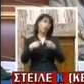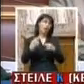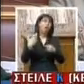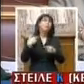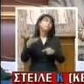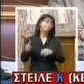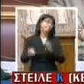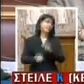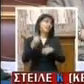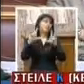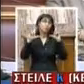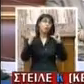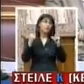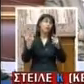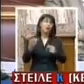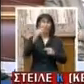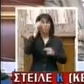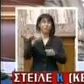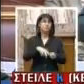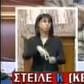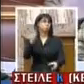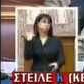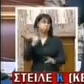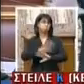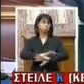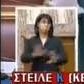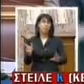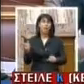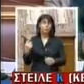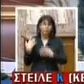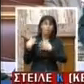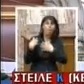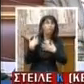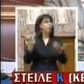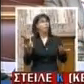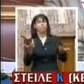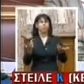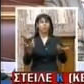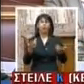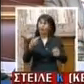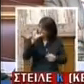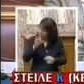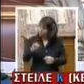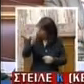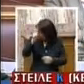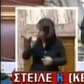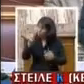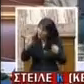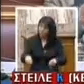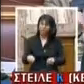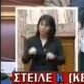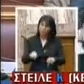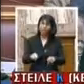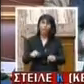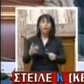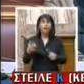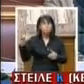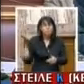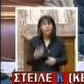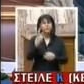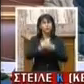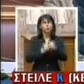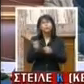ο Καραμαλής, ο κ. Καραμαλής σηκώθηκε και έφυγε και εσείς βρεθήκατε με την πλάτη στον τοίχο. Αλήθεια λοιπόν είναι αυτό. Το παραδέχομαι κι εγώ. Ένα χρόνο τώρα